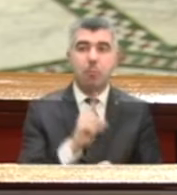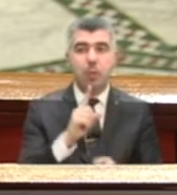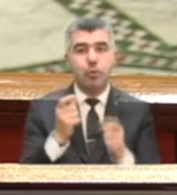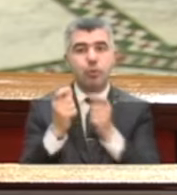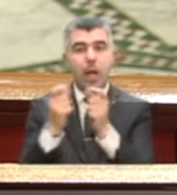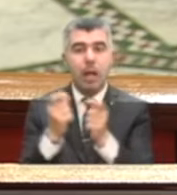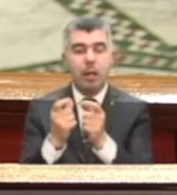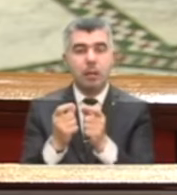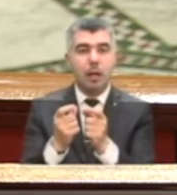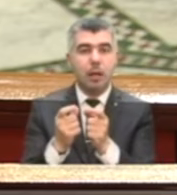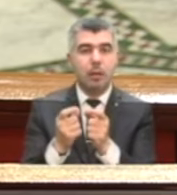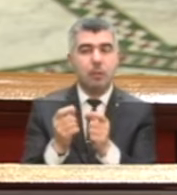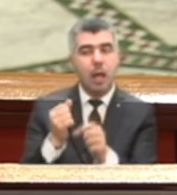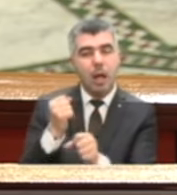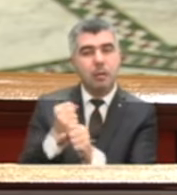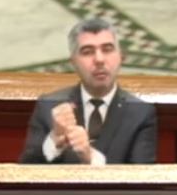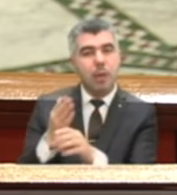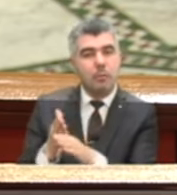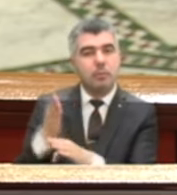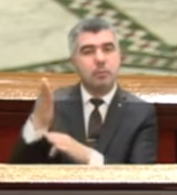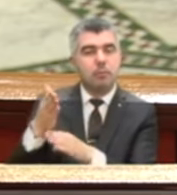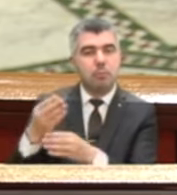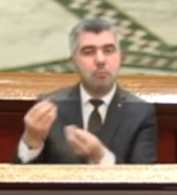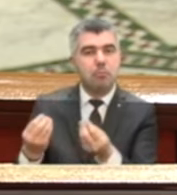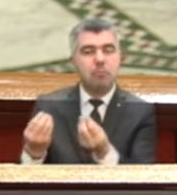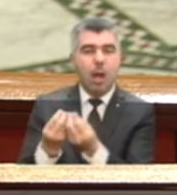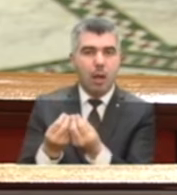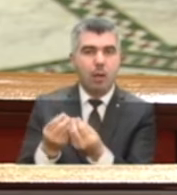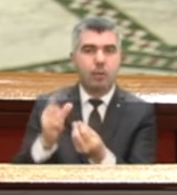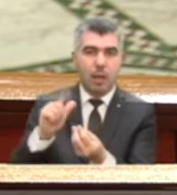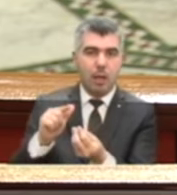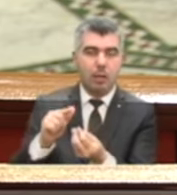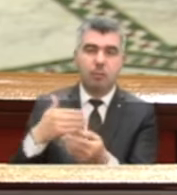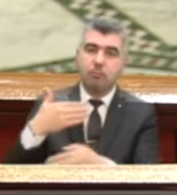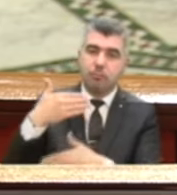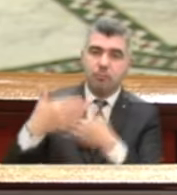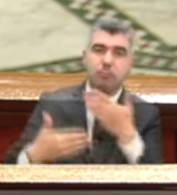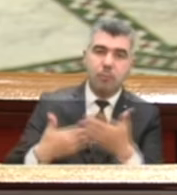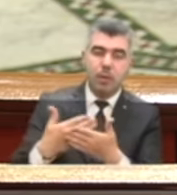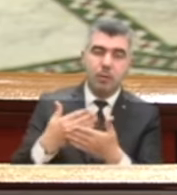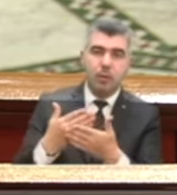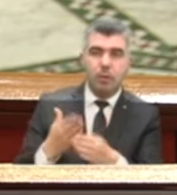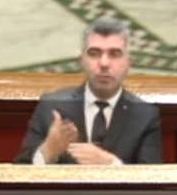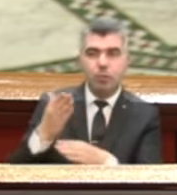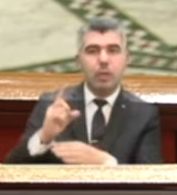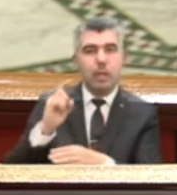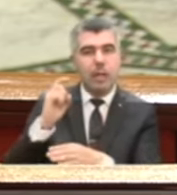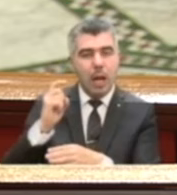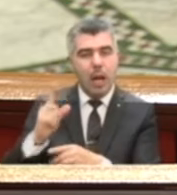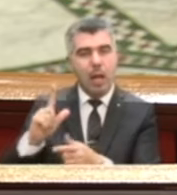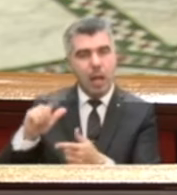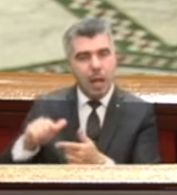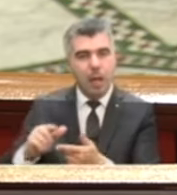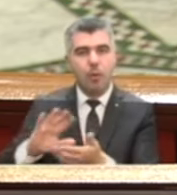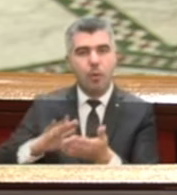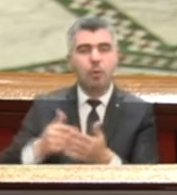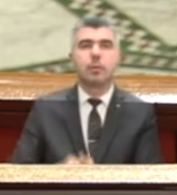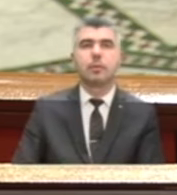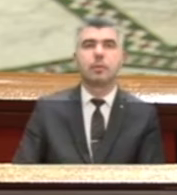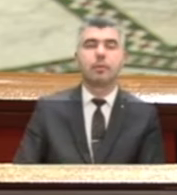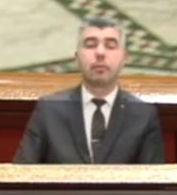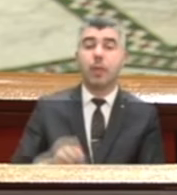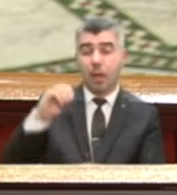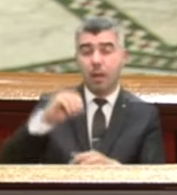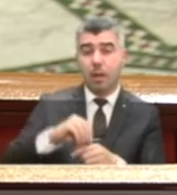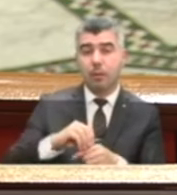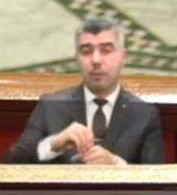الخاص يستوعبهم ويكون لهم واحد الشغل باش ممكن انهم يمشيو يكريو، وممكن انهم ومشينا ايضا في